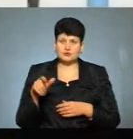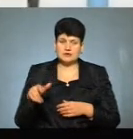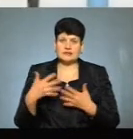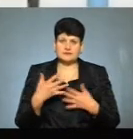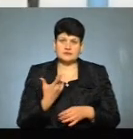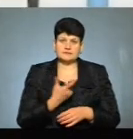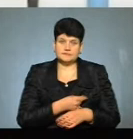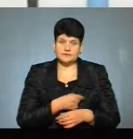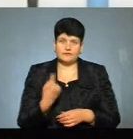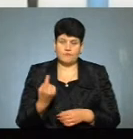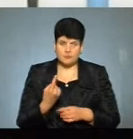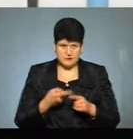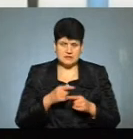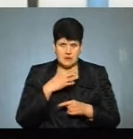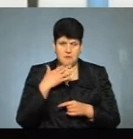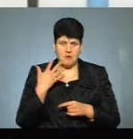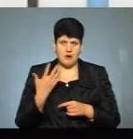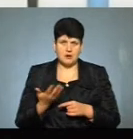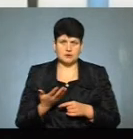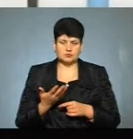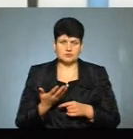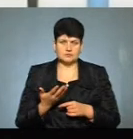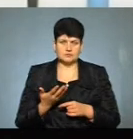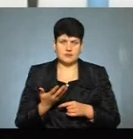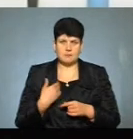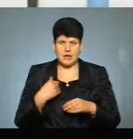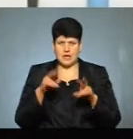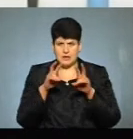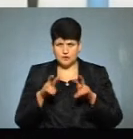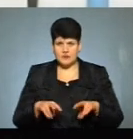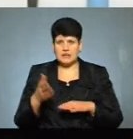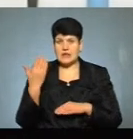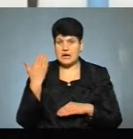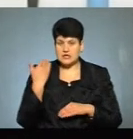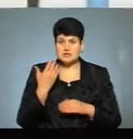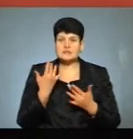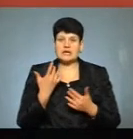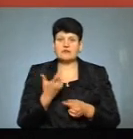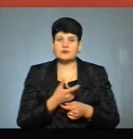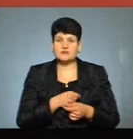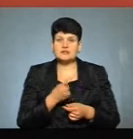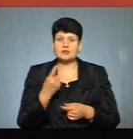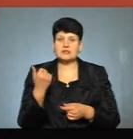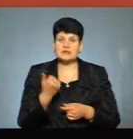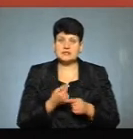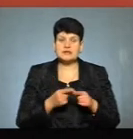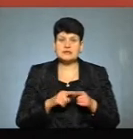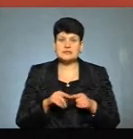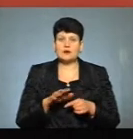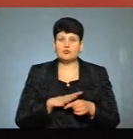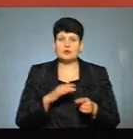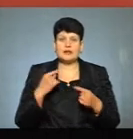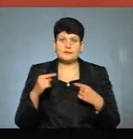в області. Ну, це багато, тому що ми аналізували раніше, скільки вакцинувалося за тиждень, тобто це була зовсім